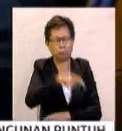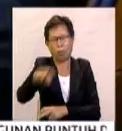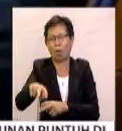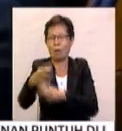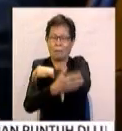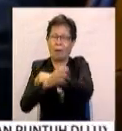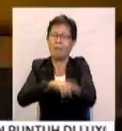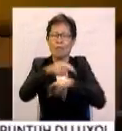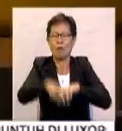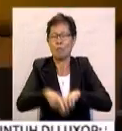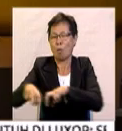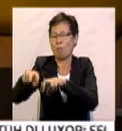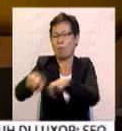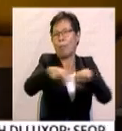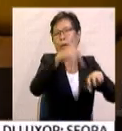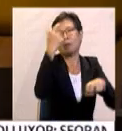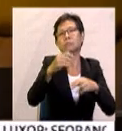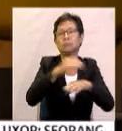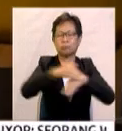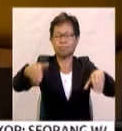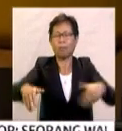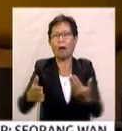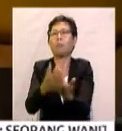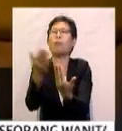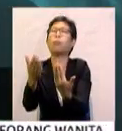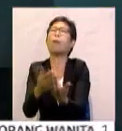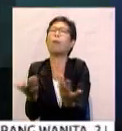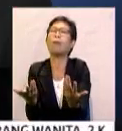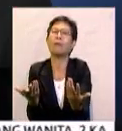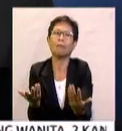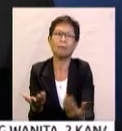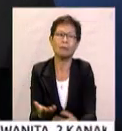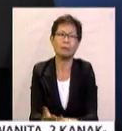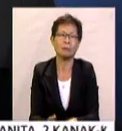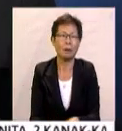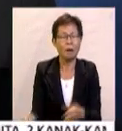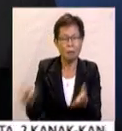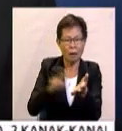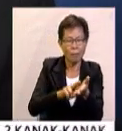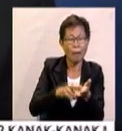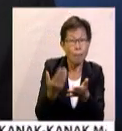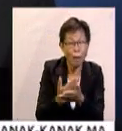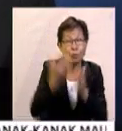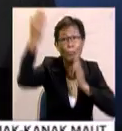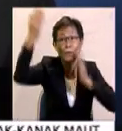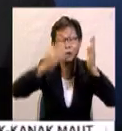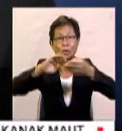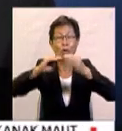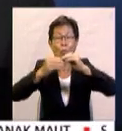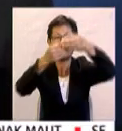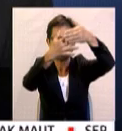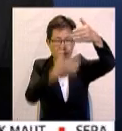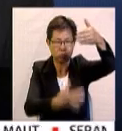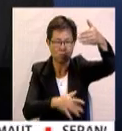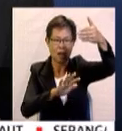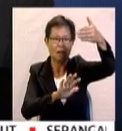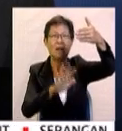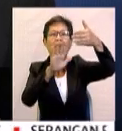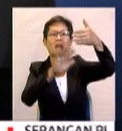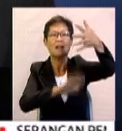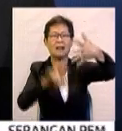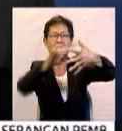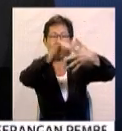lain berikutan sempadan yang longgar. Laporan yang baru ini, Malaysia berada di tangga 5 ke